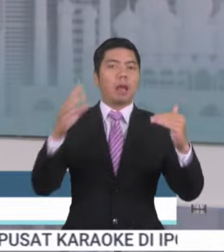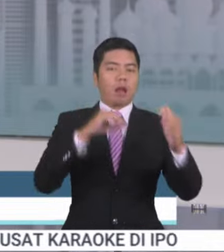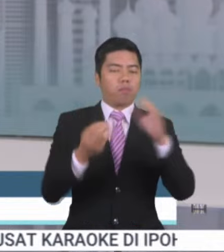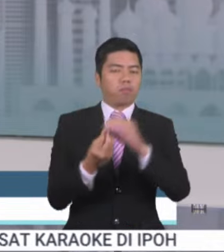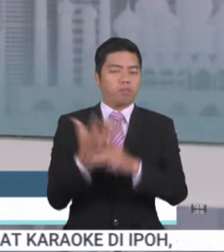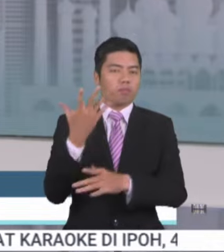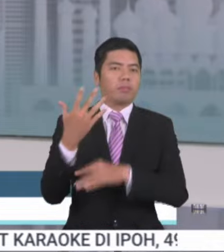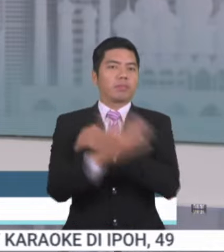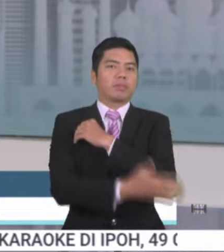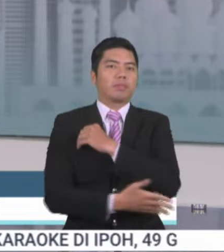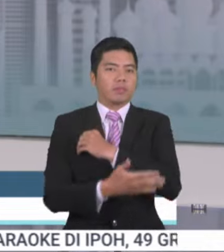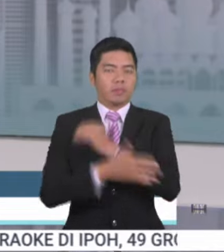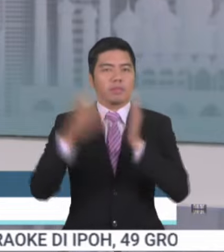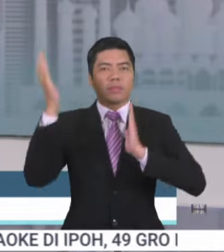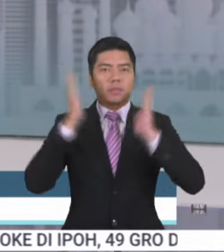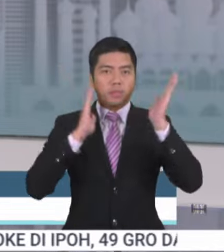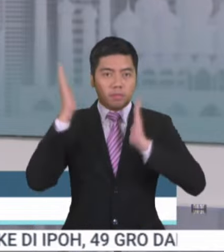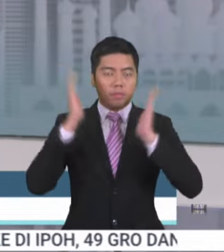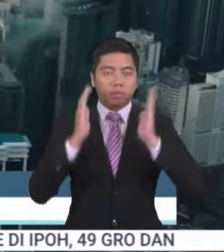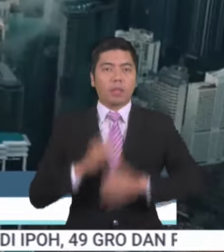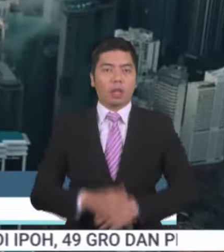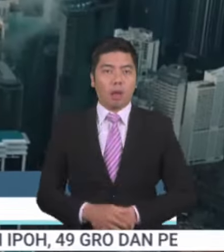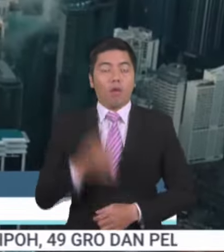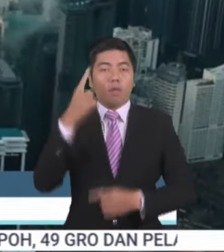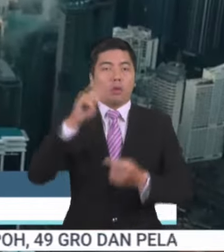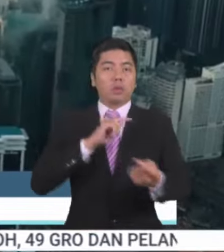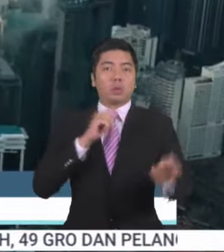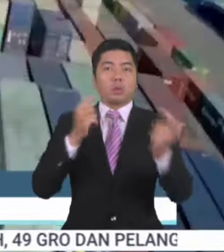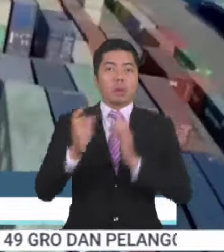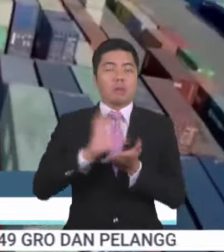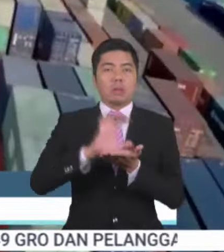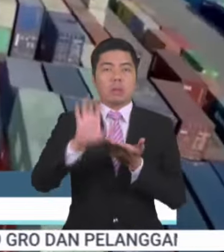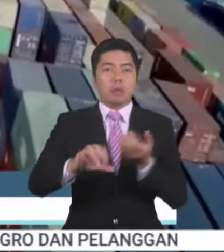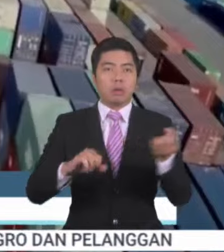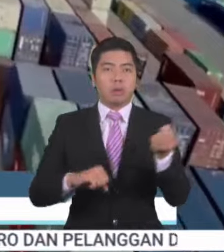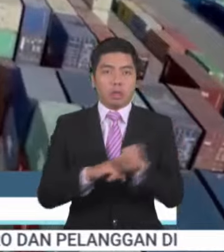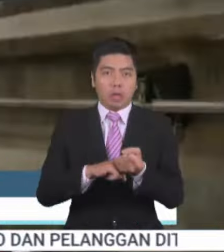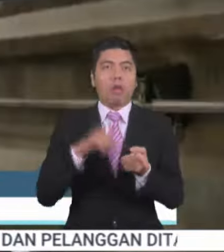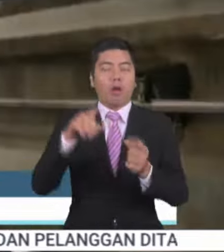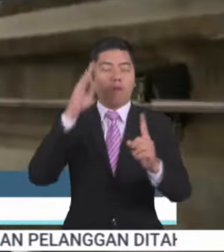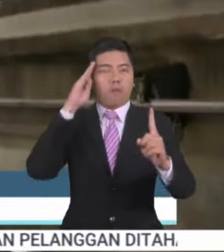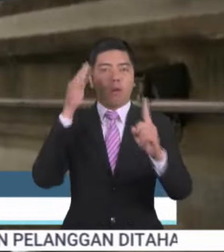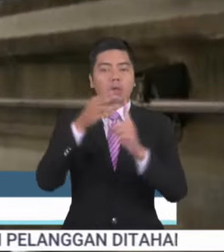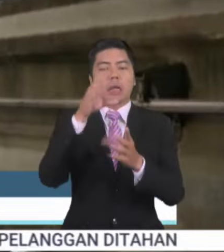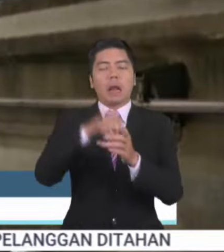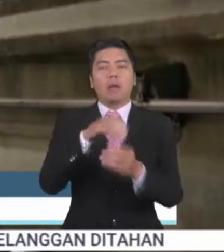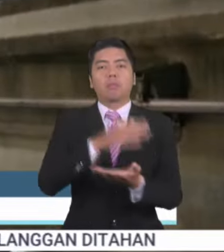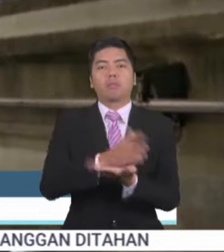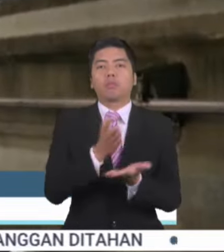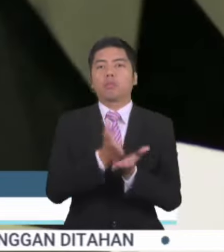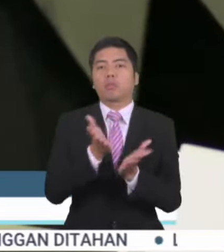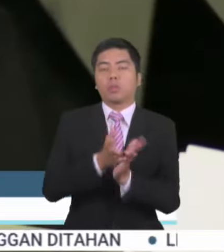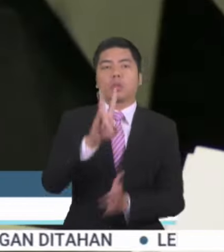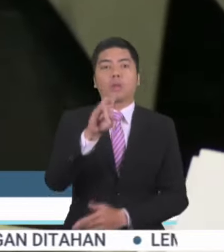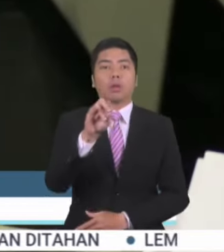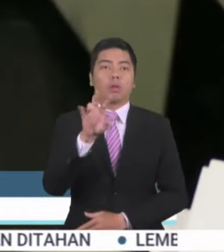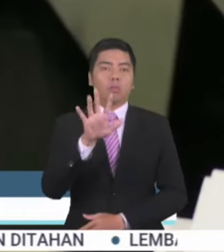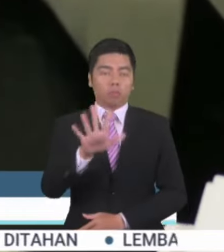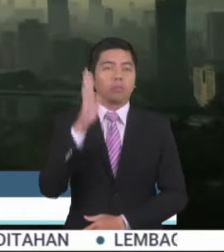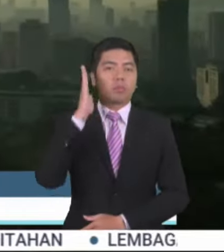serta pertumbuhan negara. Menurut beliau, reformasi subsidi merupakan antara fokus utama dalam belanjawan